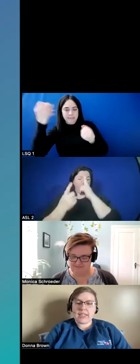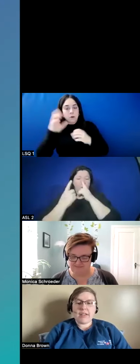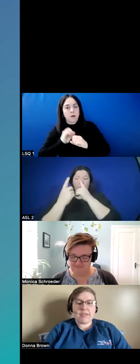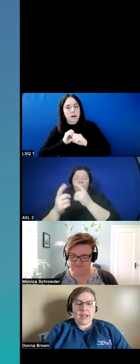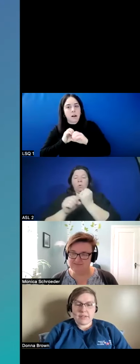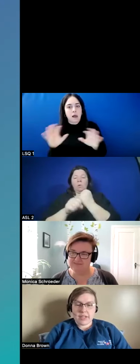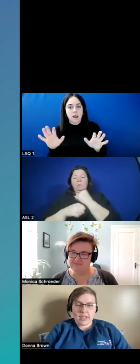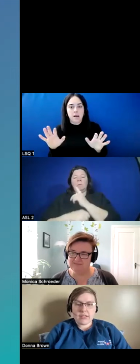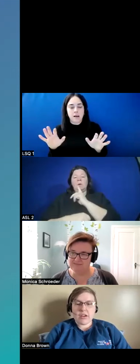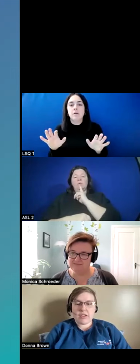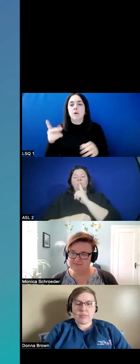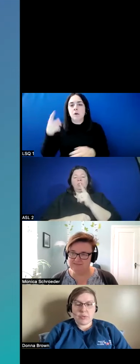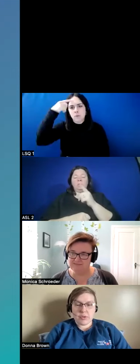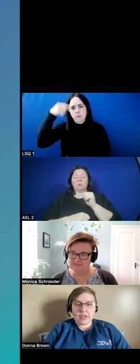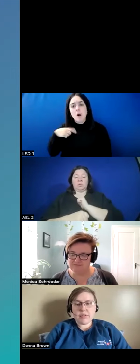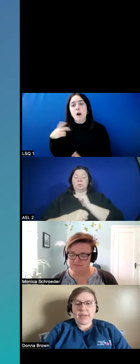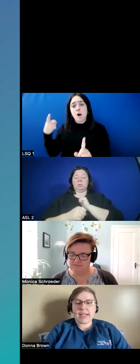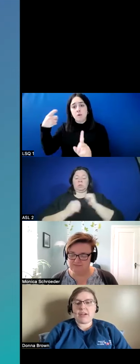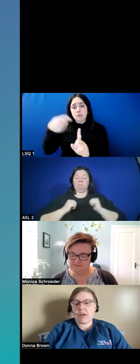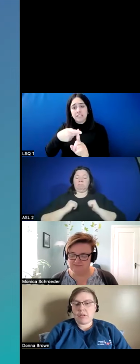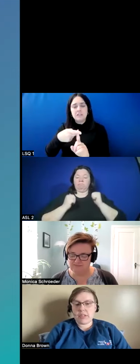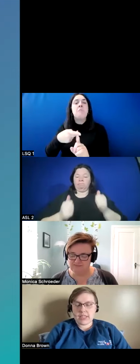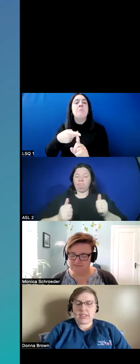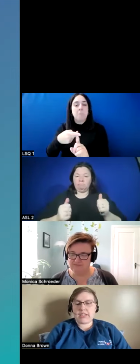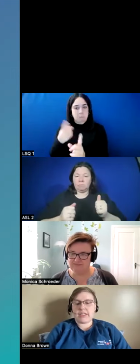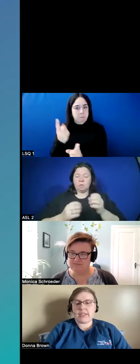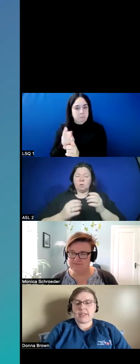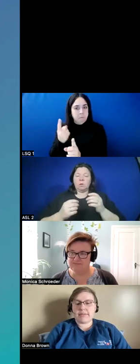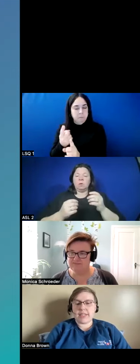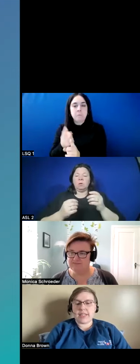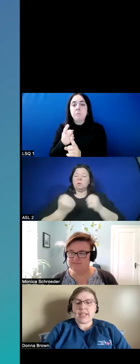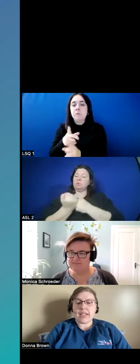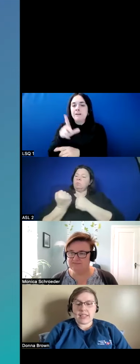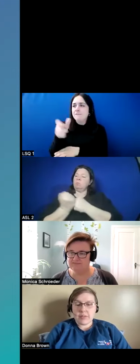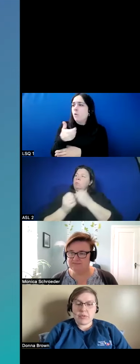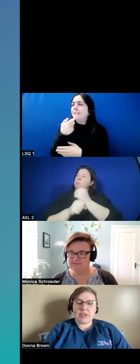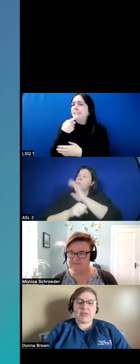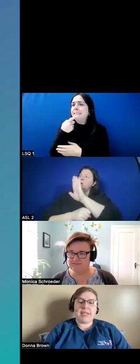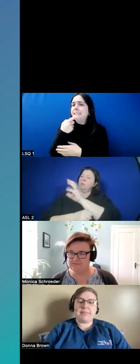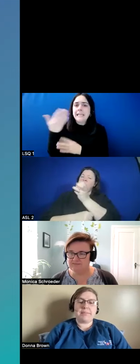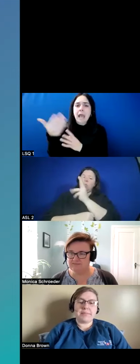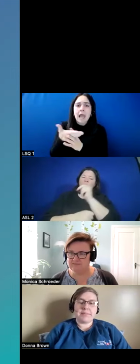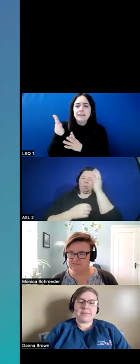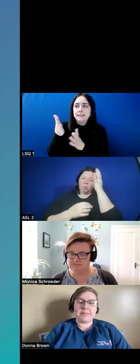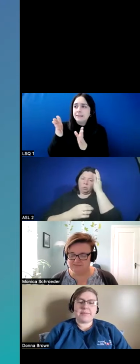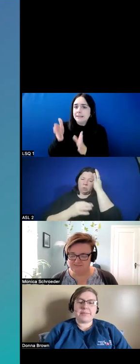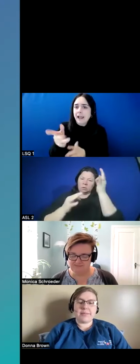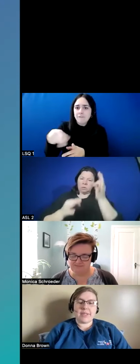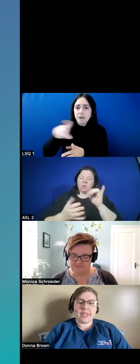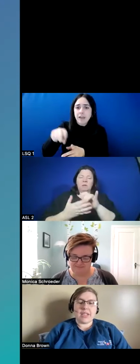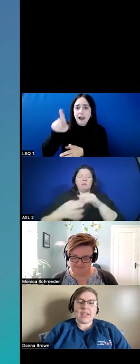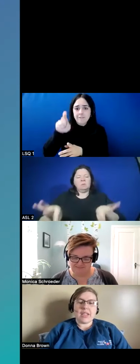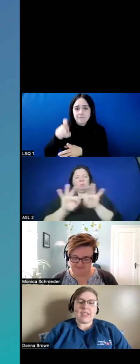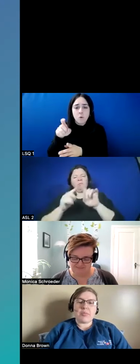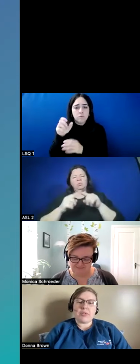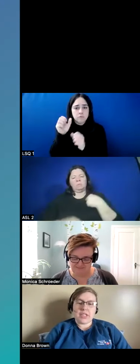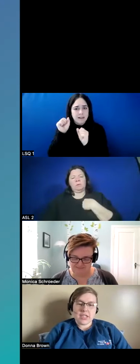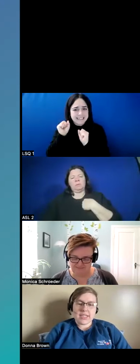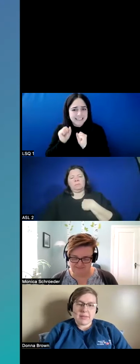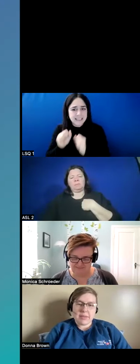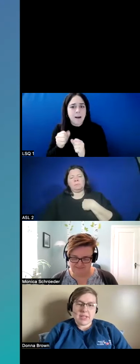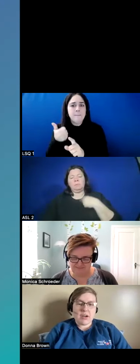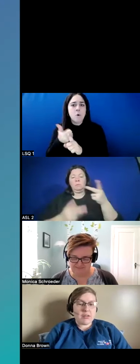J'aime l'objectif de s'assurer que les auto-intervenants sont soutenus pour prendre leurs propres décisions. C'est très